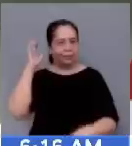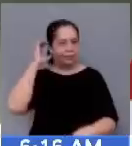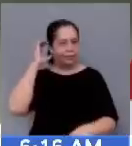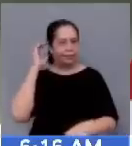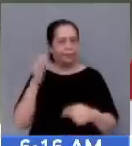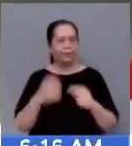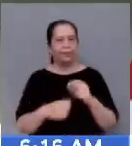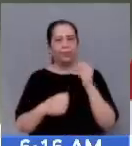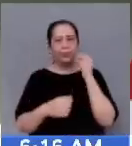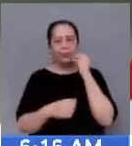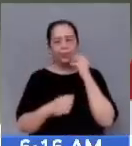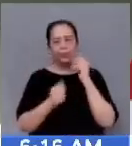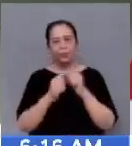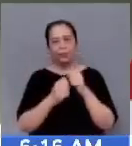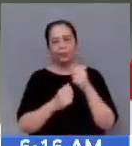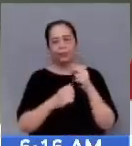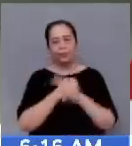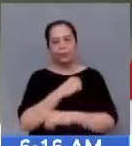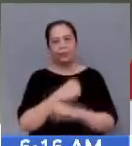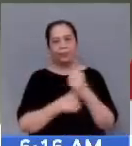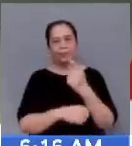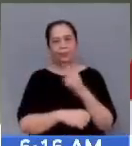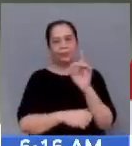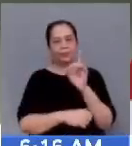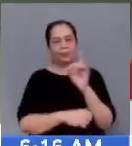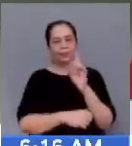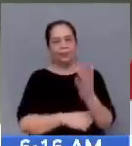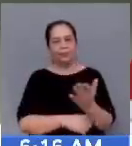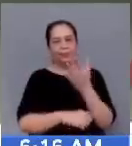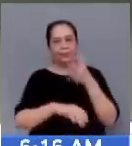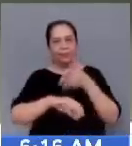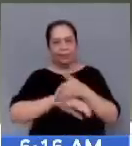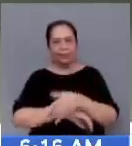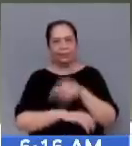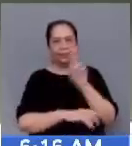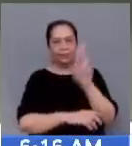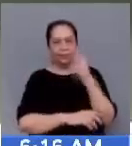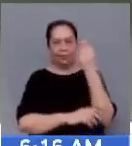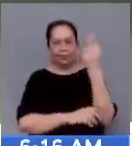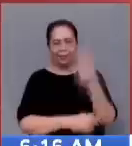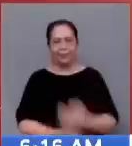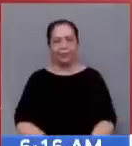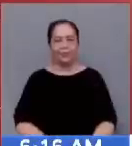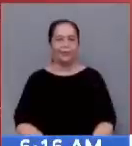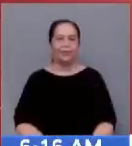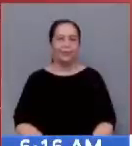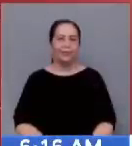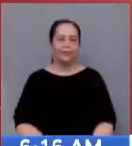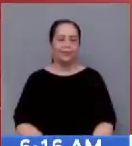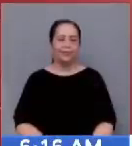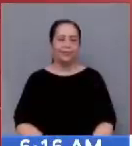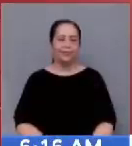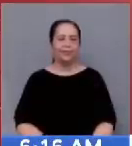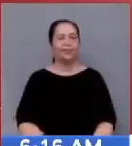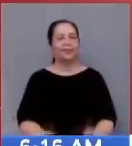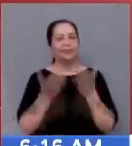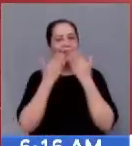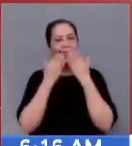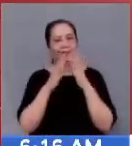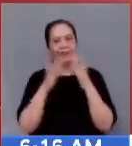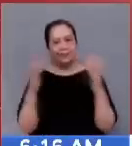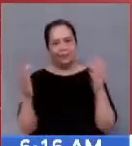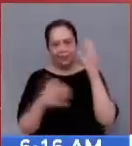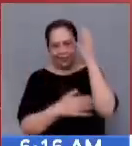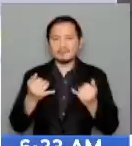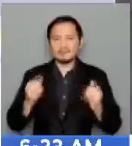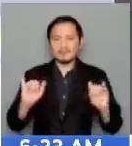GMA Regional TV, alas 8 ng umaga pagkatapos ng unang hirit. Susan. Maraming salamat, Cyril